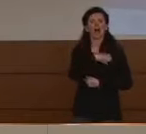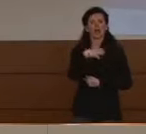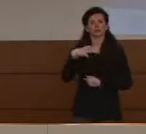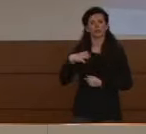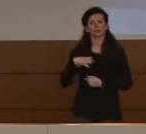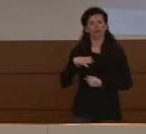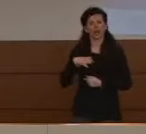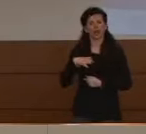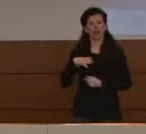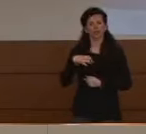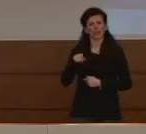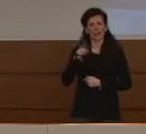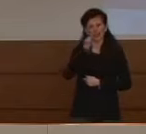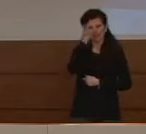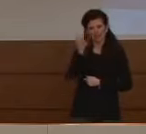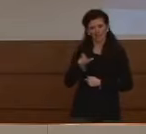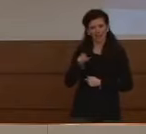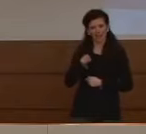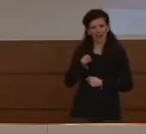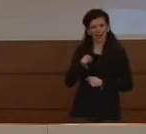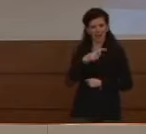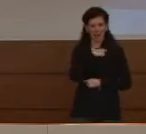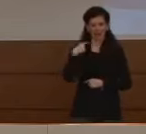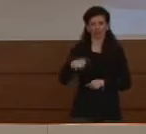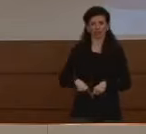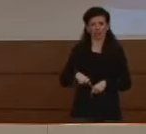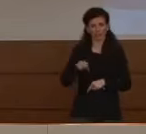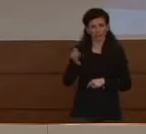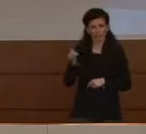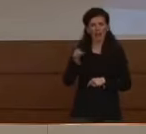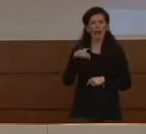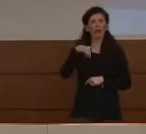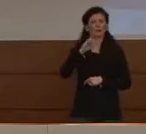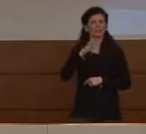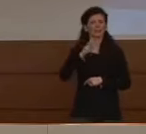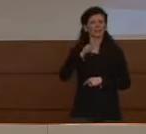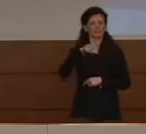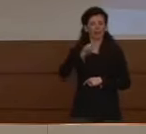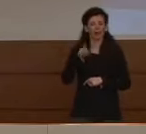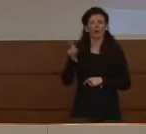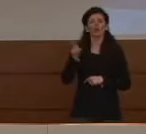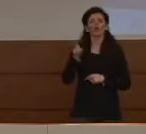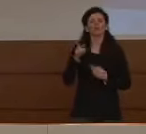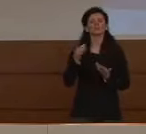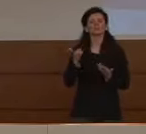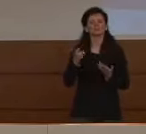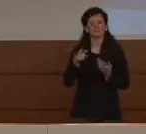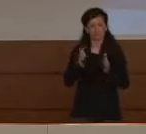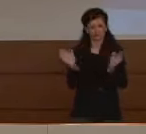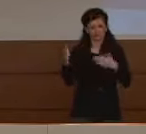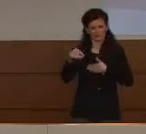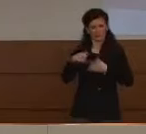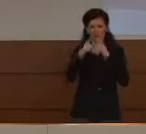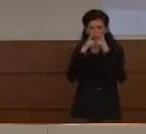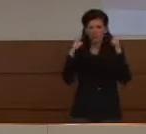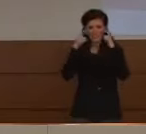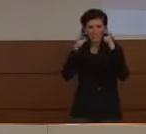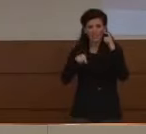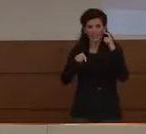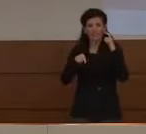d'italia in in cina a pechino e fanno parte di un carico di